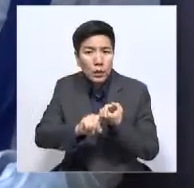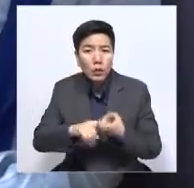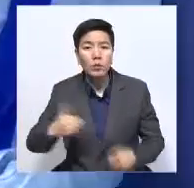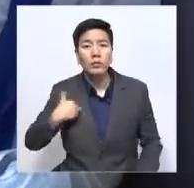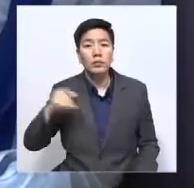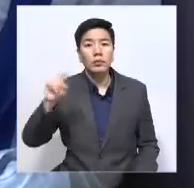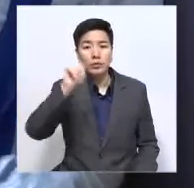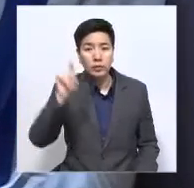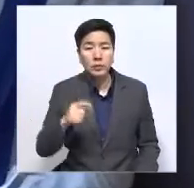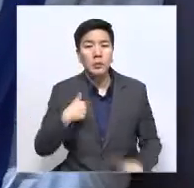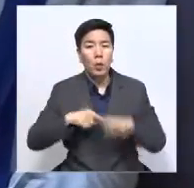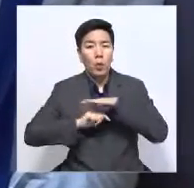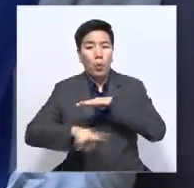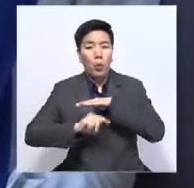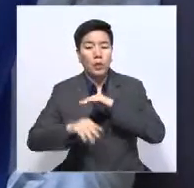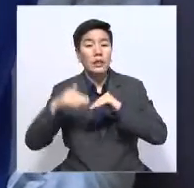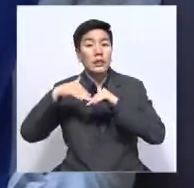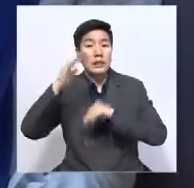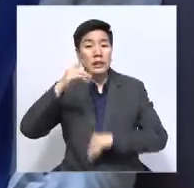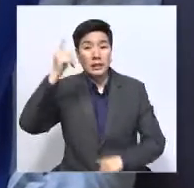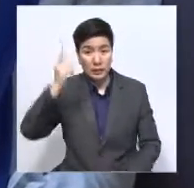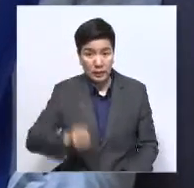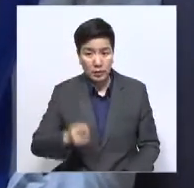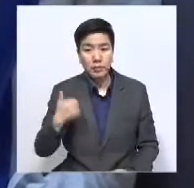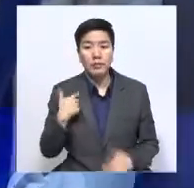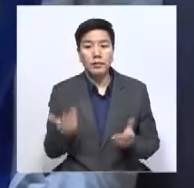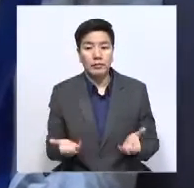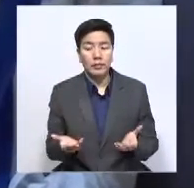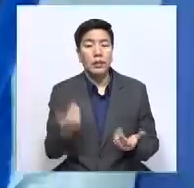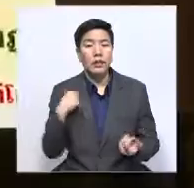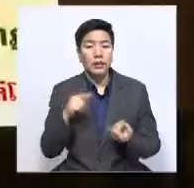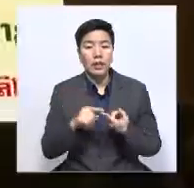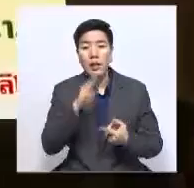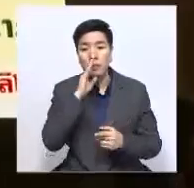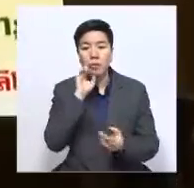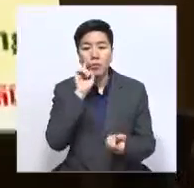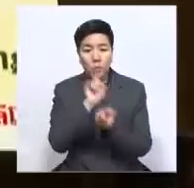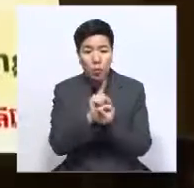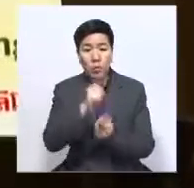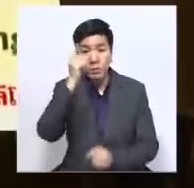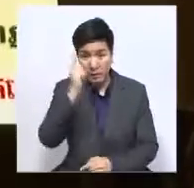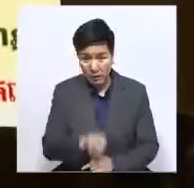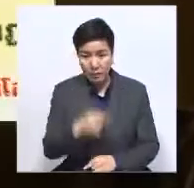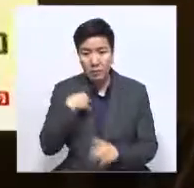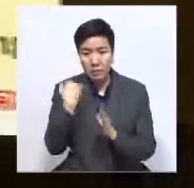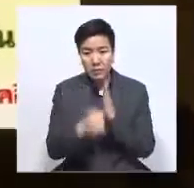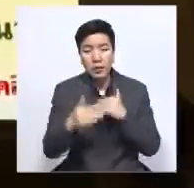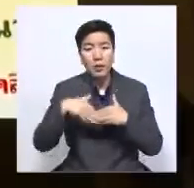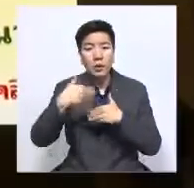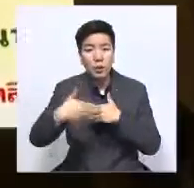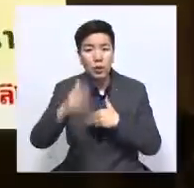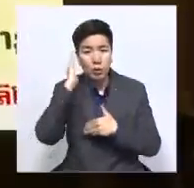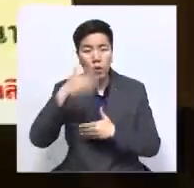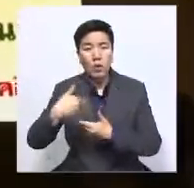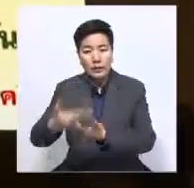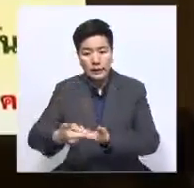หาหรือไม่มีการโฆษณาชวนเชื่อเกินกว่ากฎหมายกำหนดหรือไม่ซึ่งถ้าหากพบนะคะว่ามีความผิดในภายหลังก็จะ